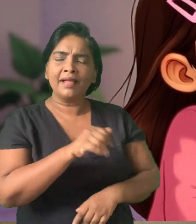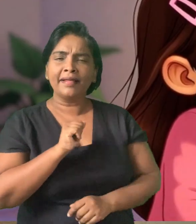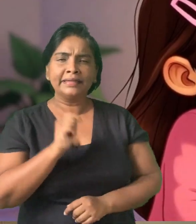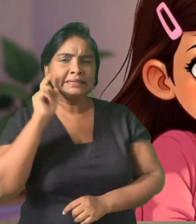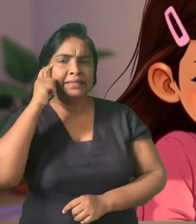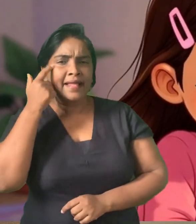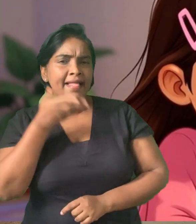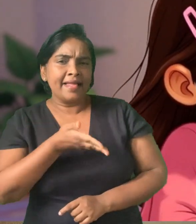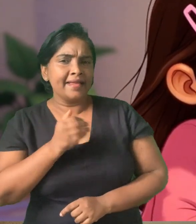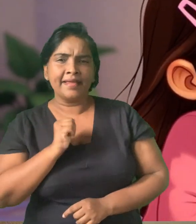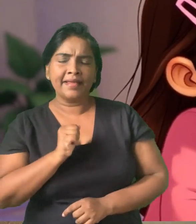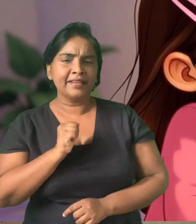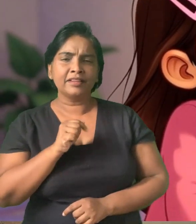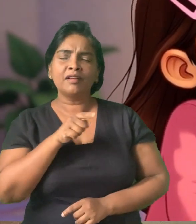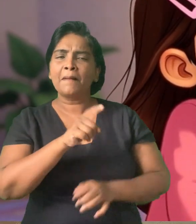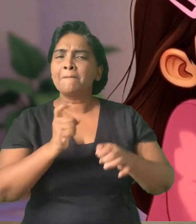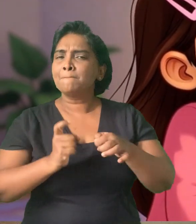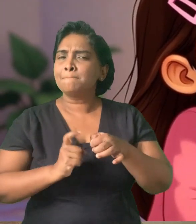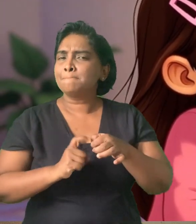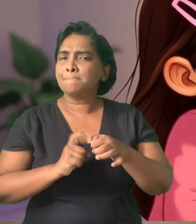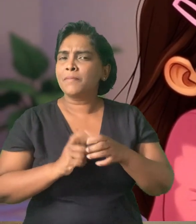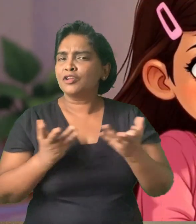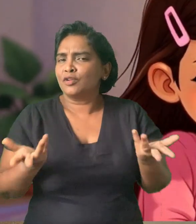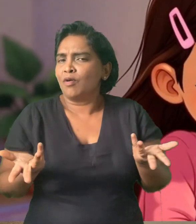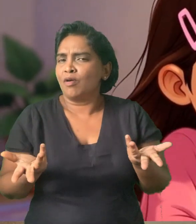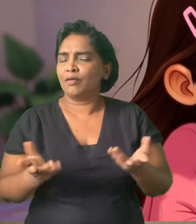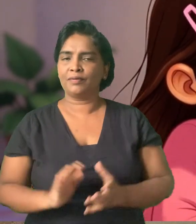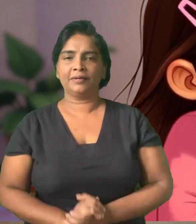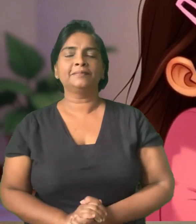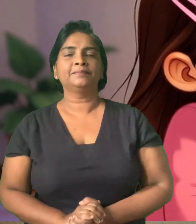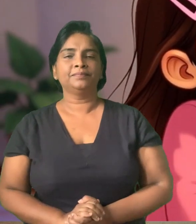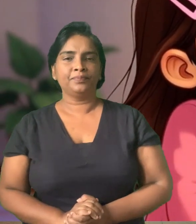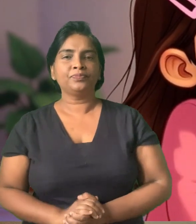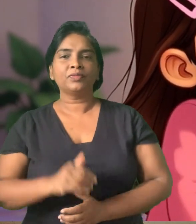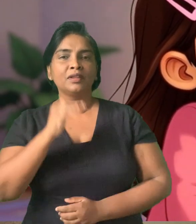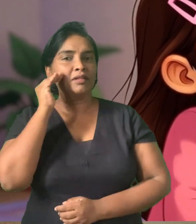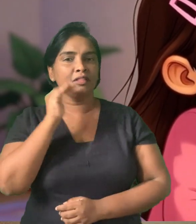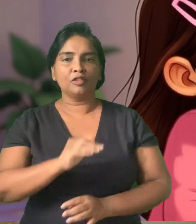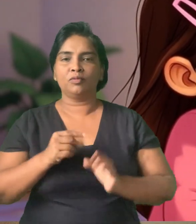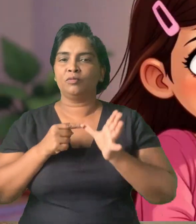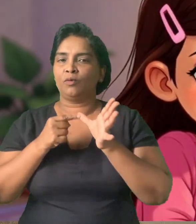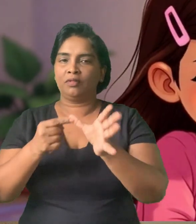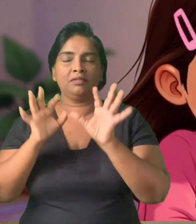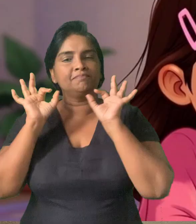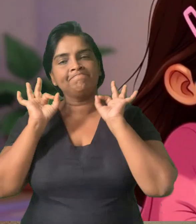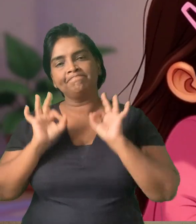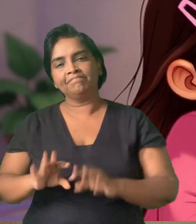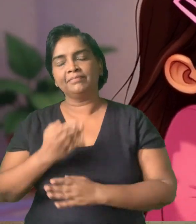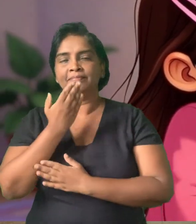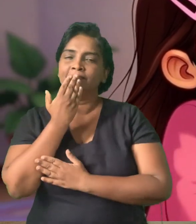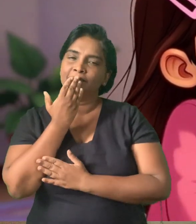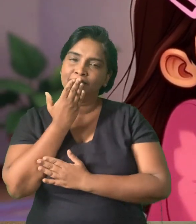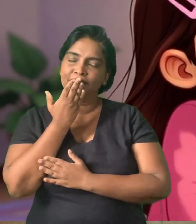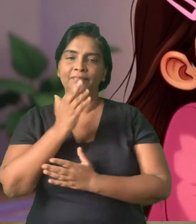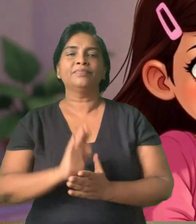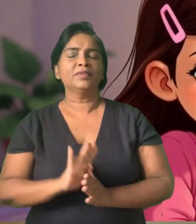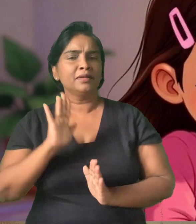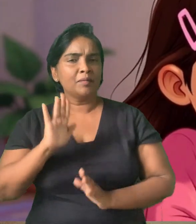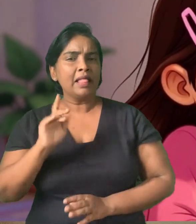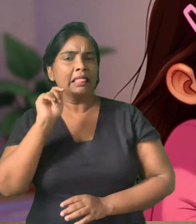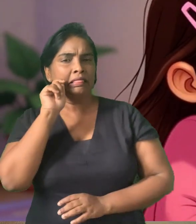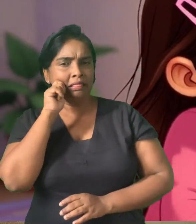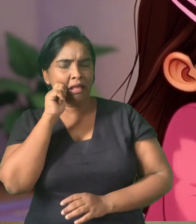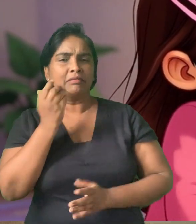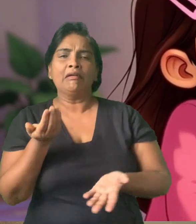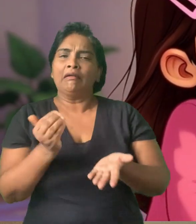ඔයා කනස්සල්ලෙන් ඉන්නේ? මොකද්ද ඔයාට තියෙන ගැටලුව කියලා. ඉතින් මේ දරුවා මුකුත් උත්තරයක් දෙන්න ගියේ නැහැ. නමුත්